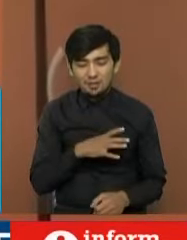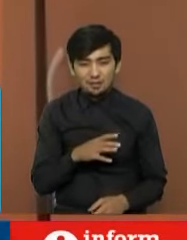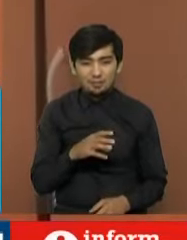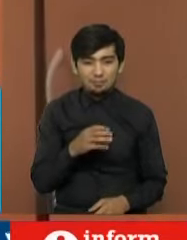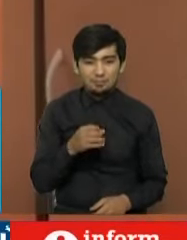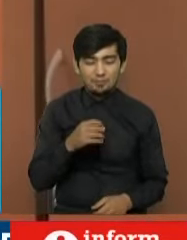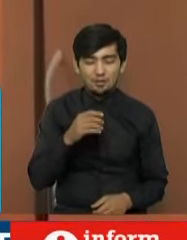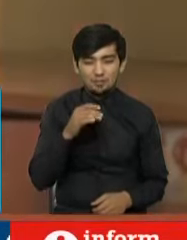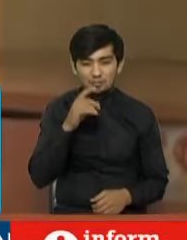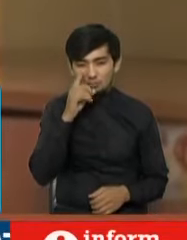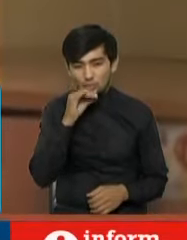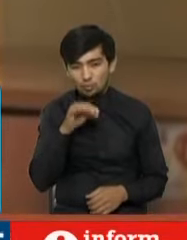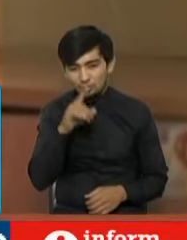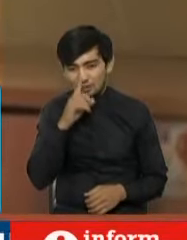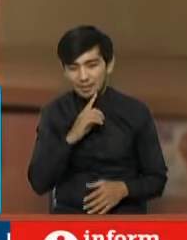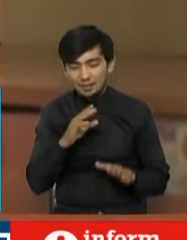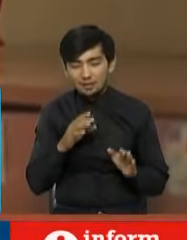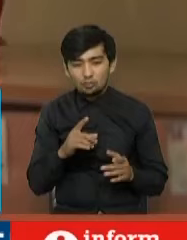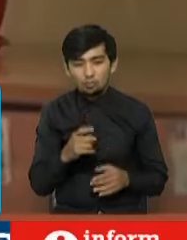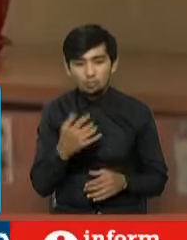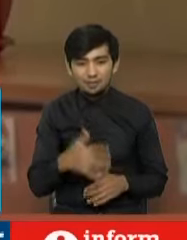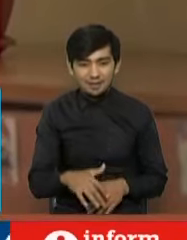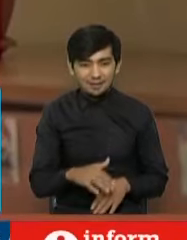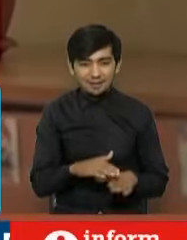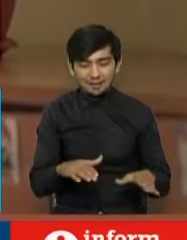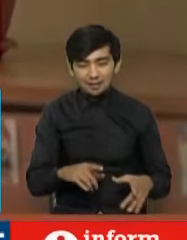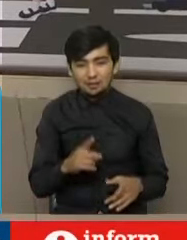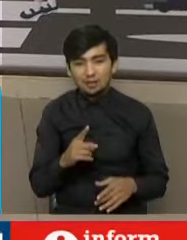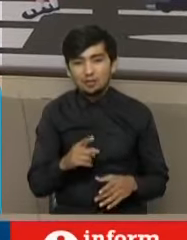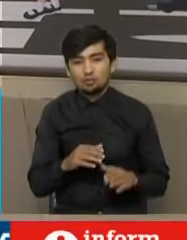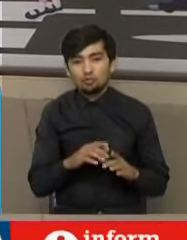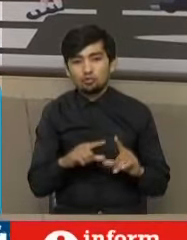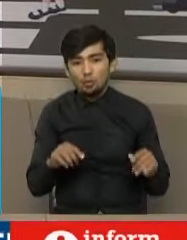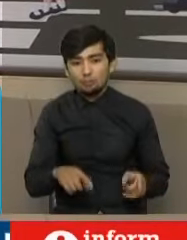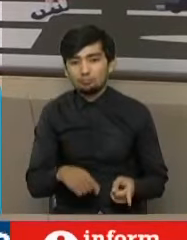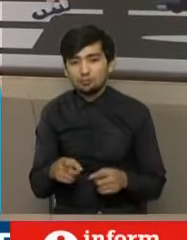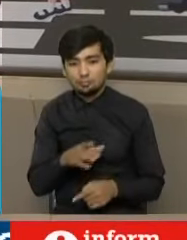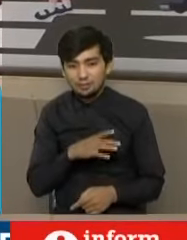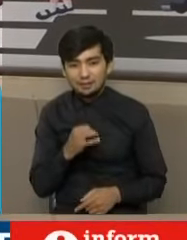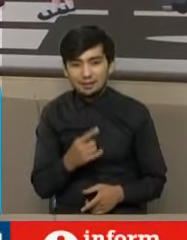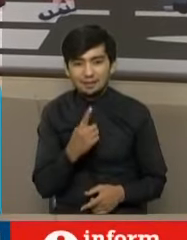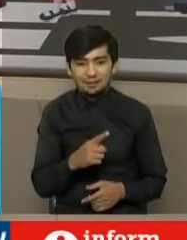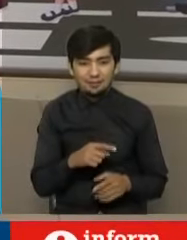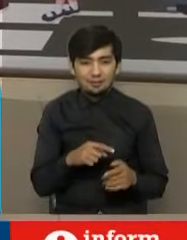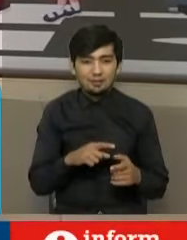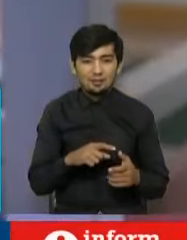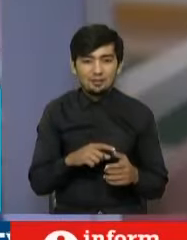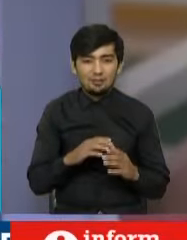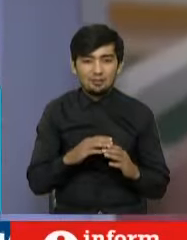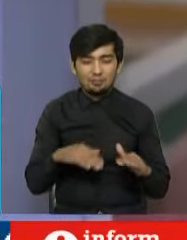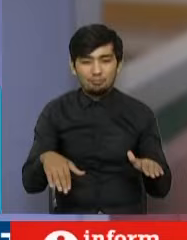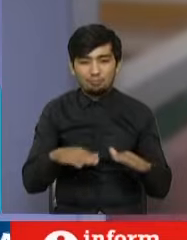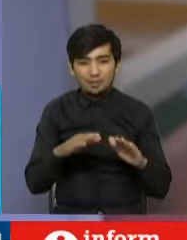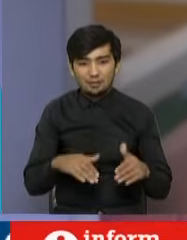айында 150 баланы мектепке көшіріпті. Содан бері оқушылар мен бүлдіршіндер бір нысанда жүр. Қандай күреспен аштық